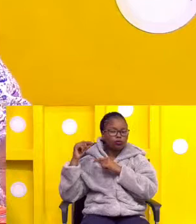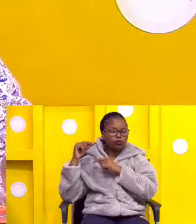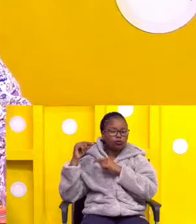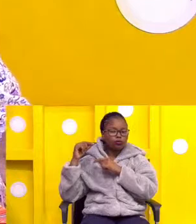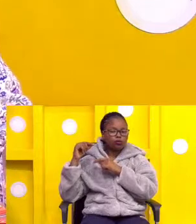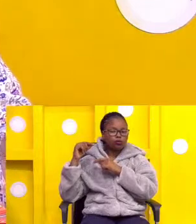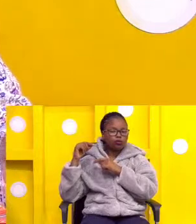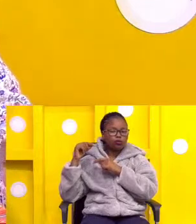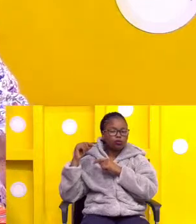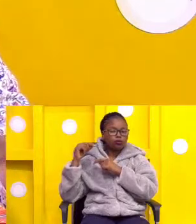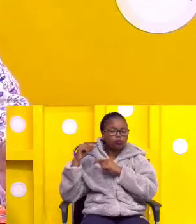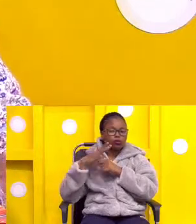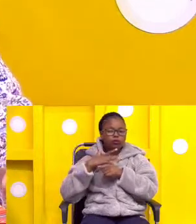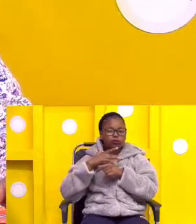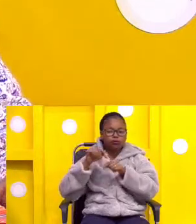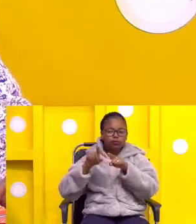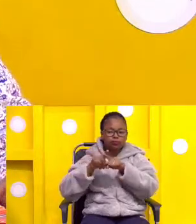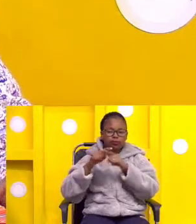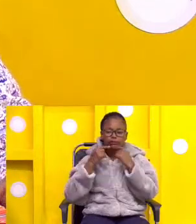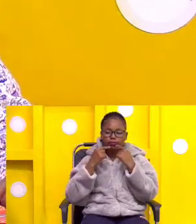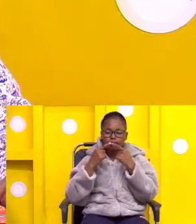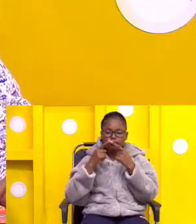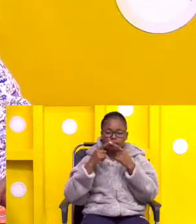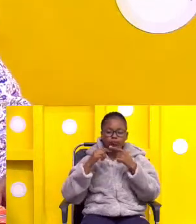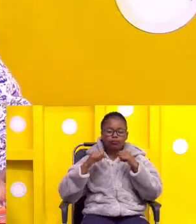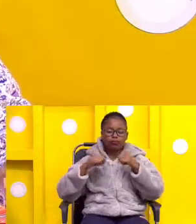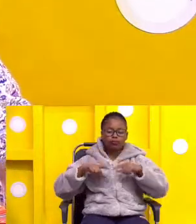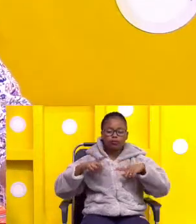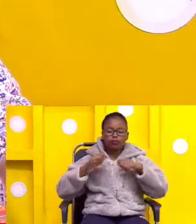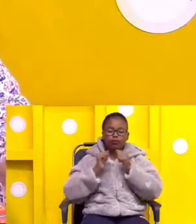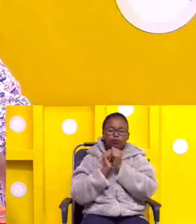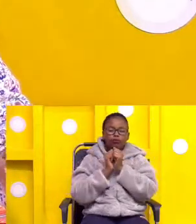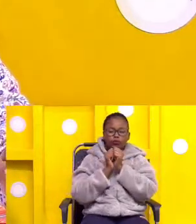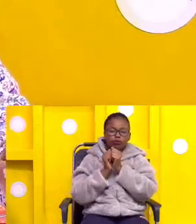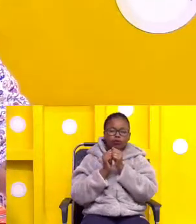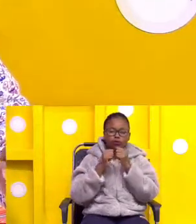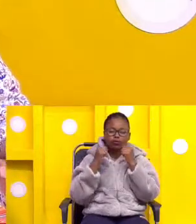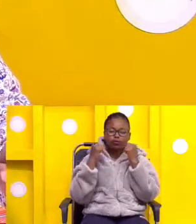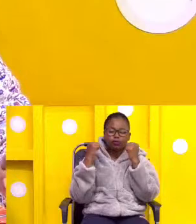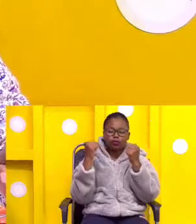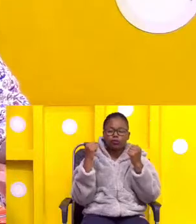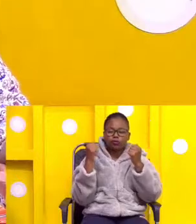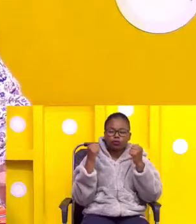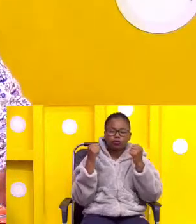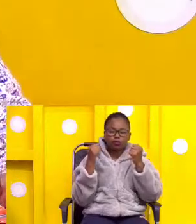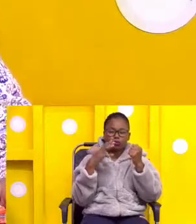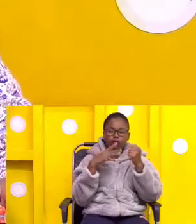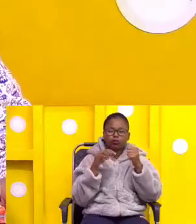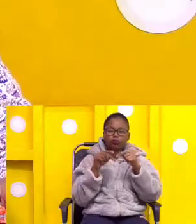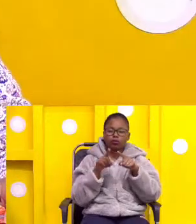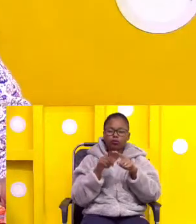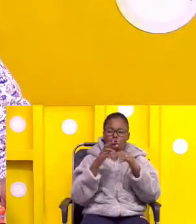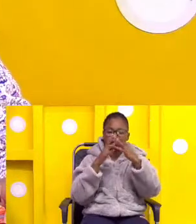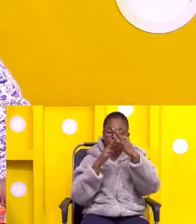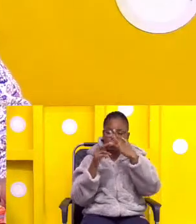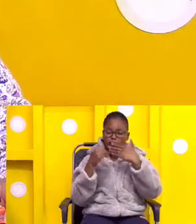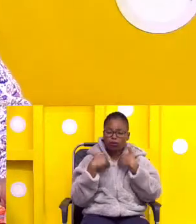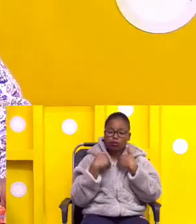aria ciugo igũtũma matũũre na hinya aria ciugo igũtũma matũũre matĩĩkĩte